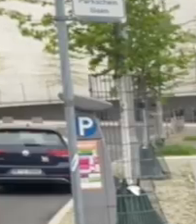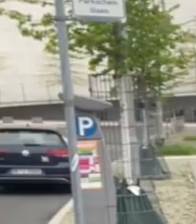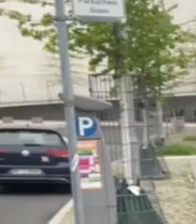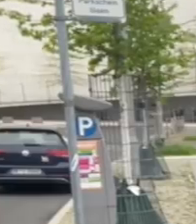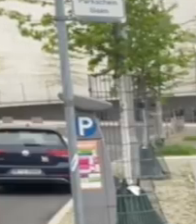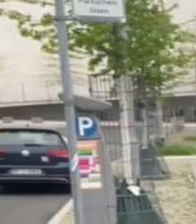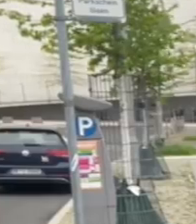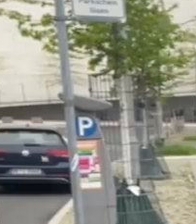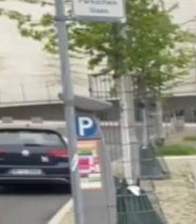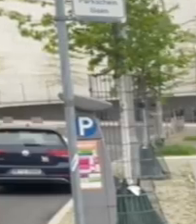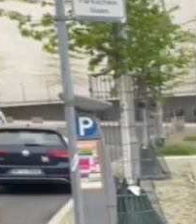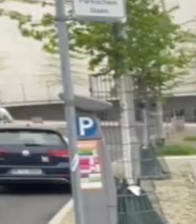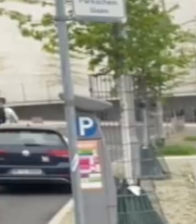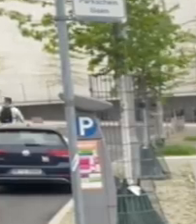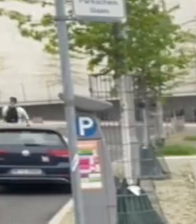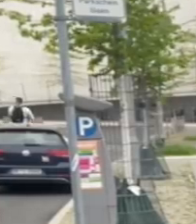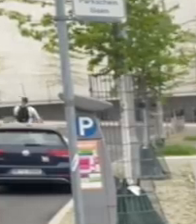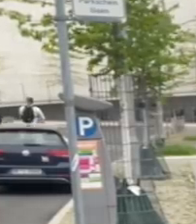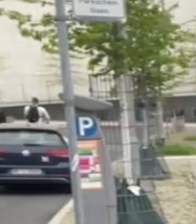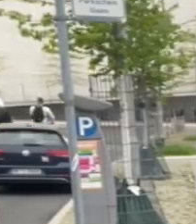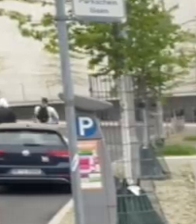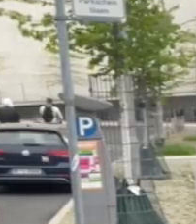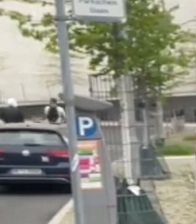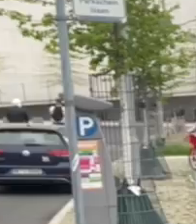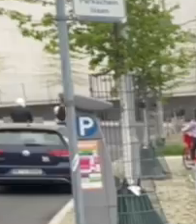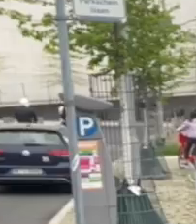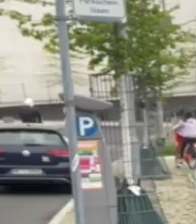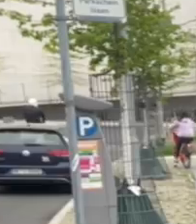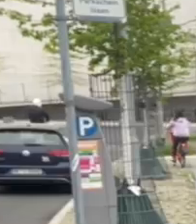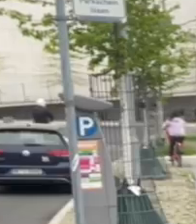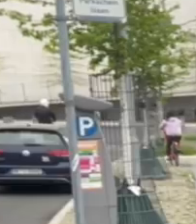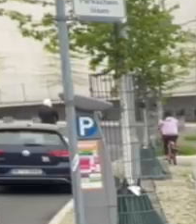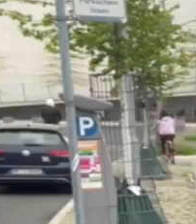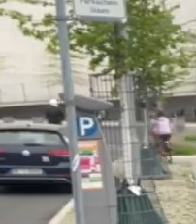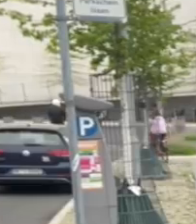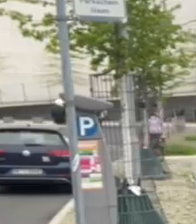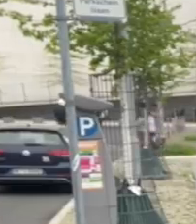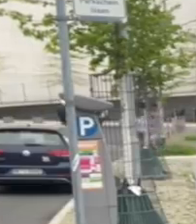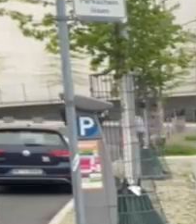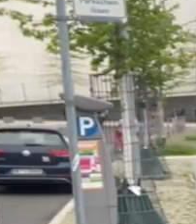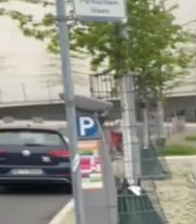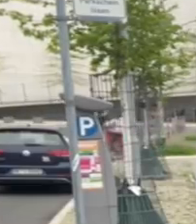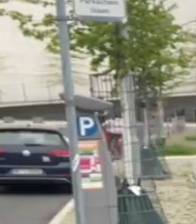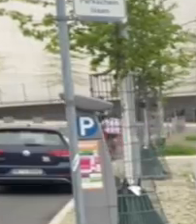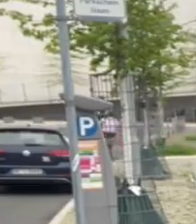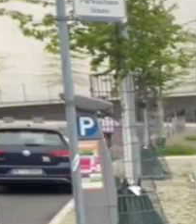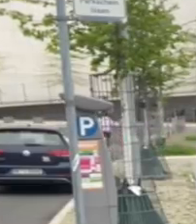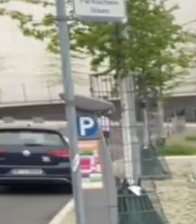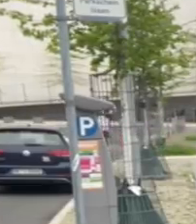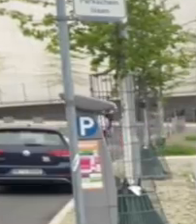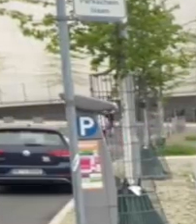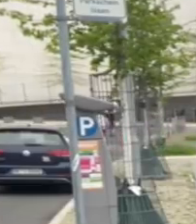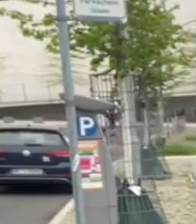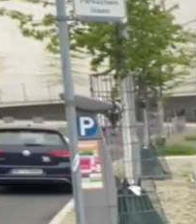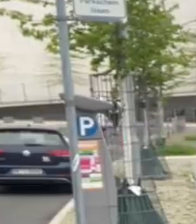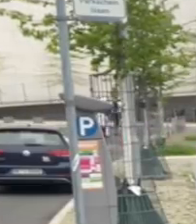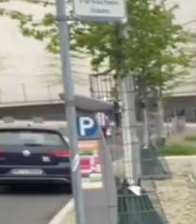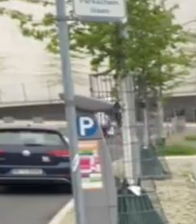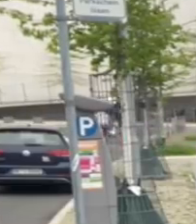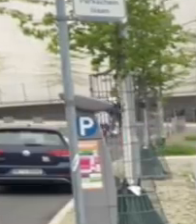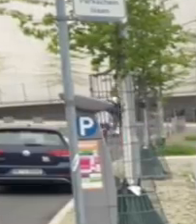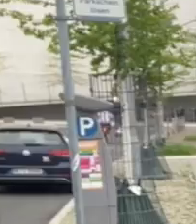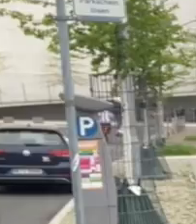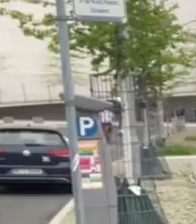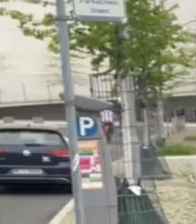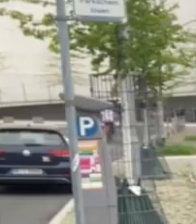kommt? Ich fürchte, das ist meine ganz persönliche Meinung, und das hat der Minister nicht ausgeschlossen, dass es so sein wird wie